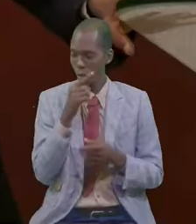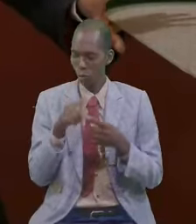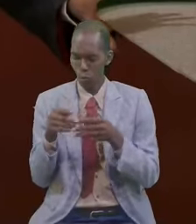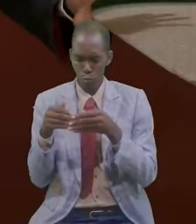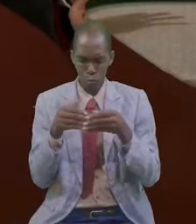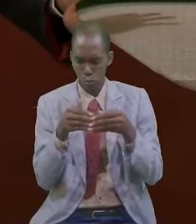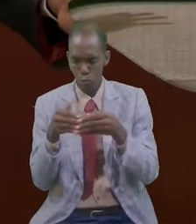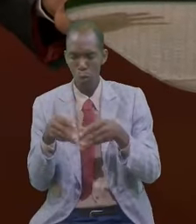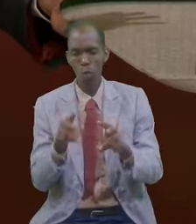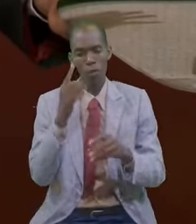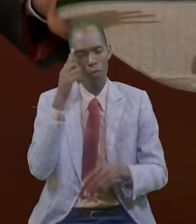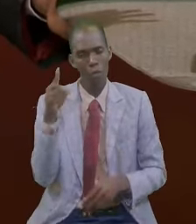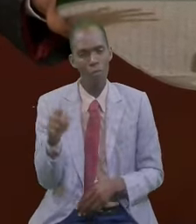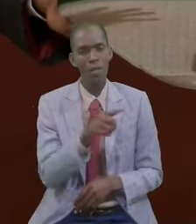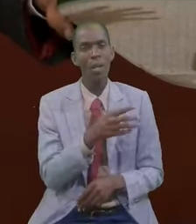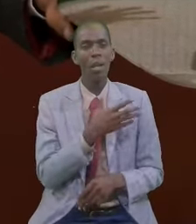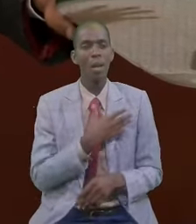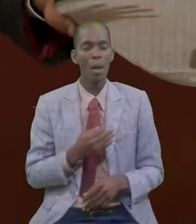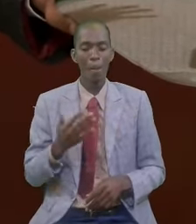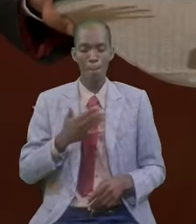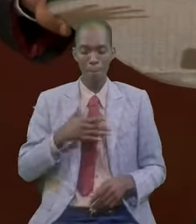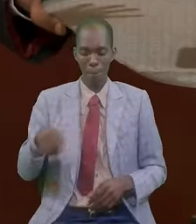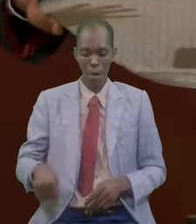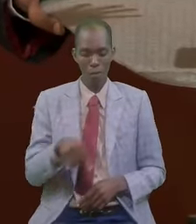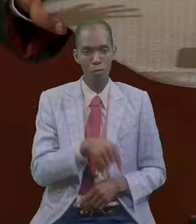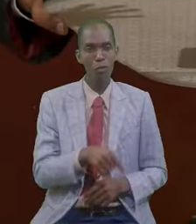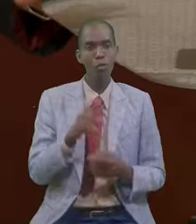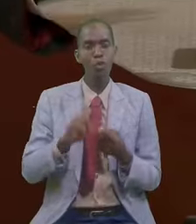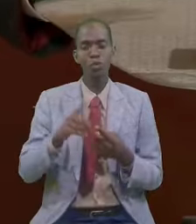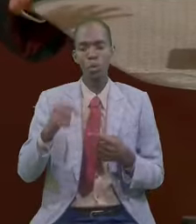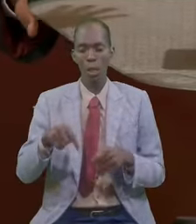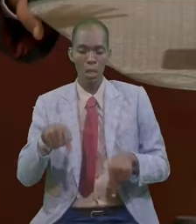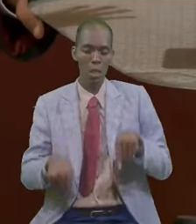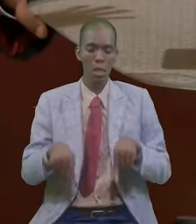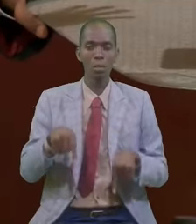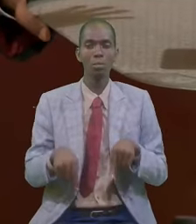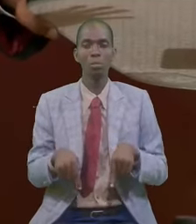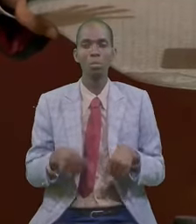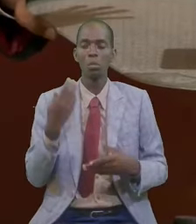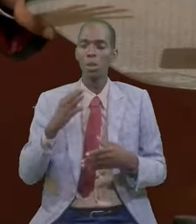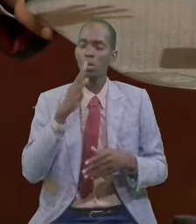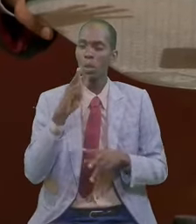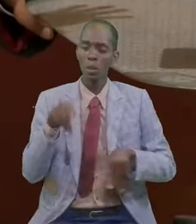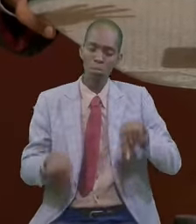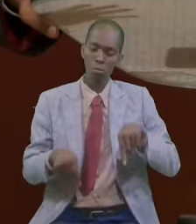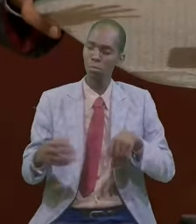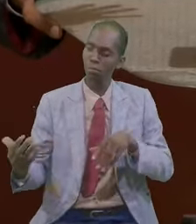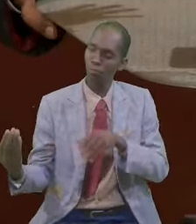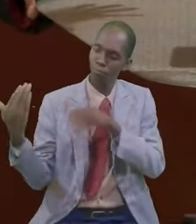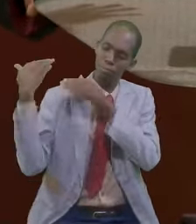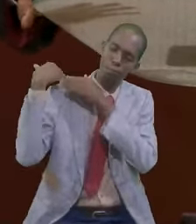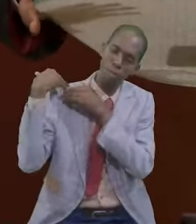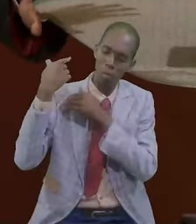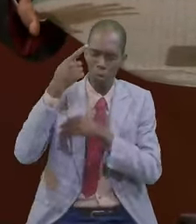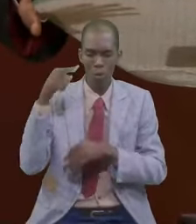pour montrer la voie à l'aveugle. Et le pied du boiteux, peut-être on doit le porter au dos